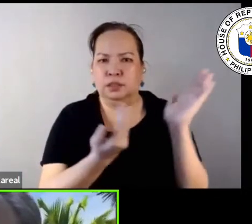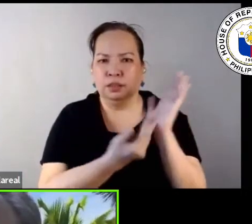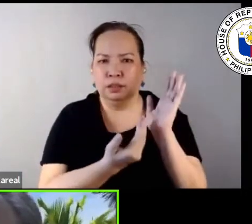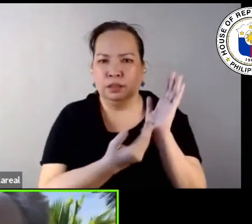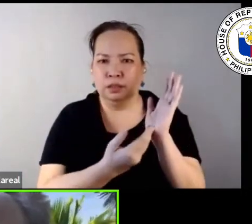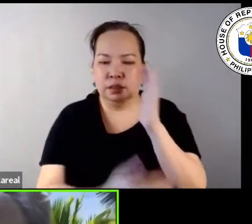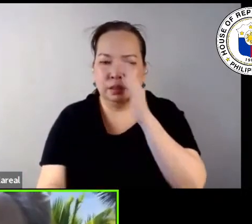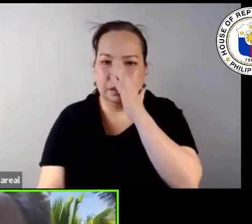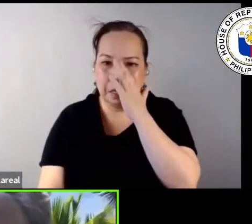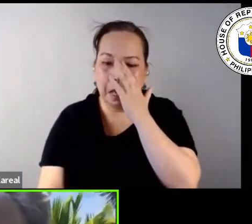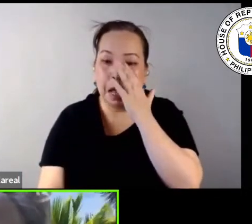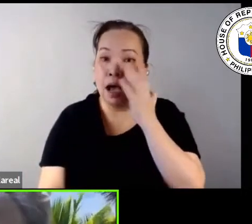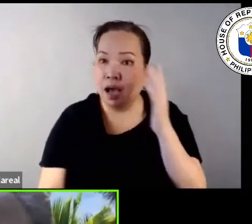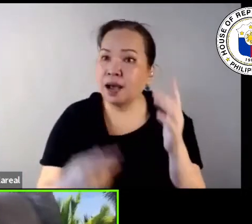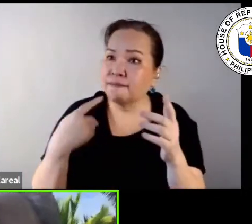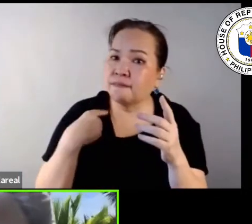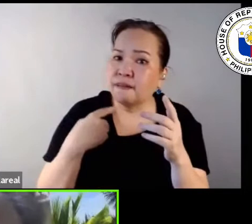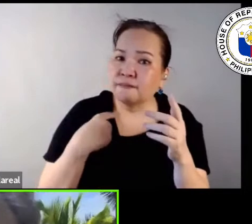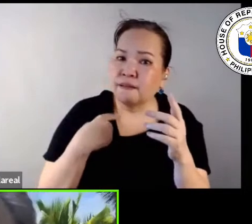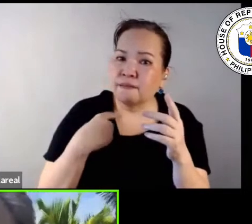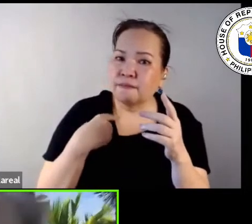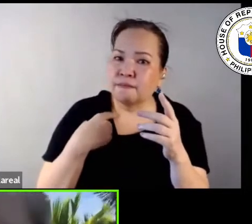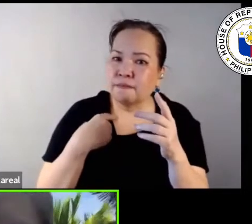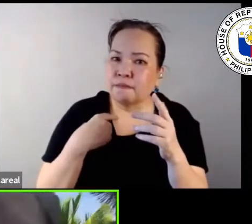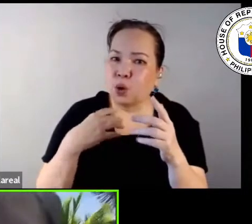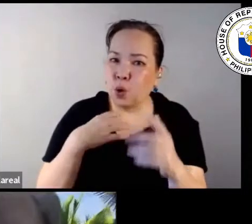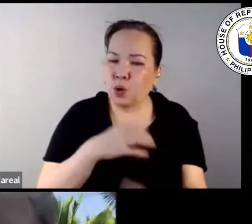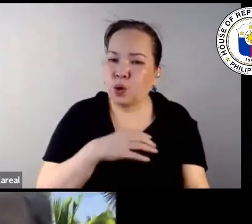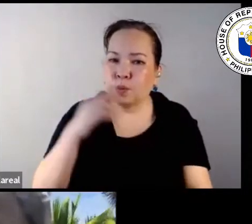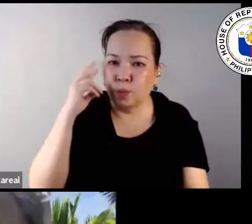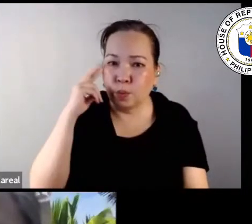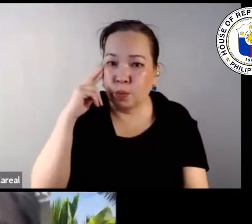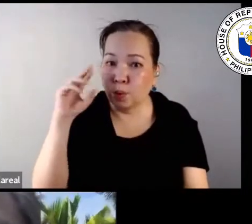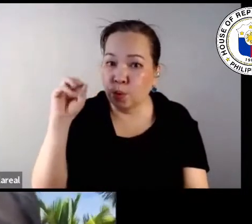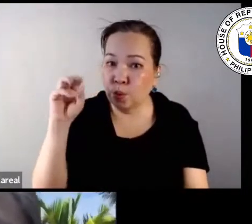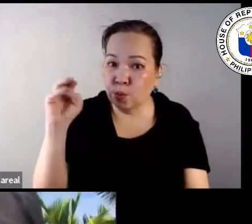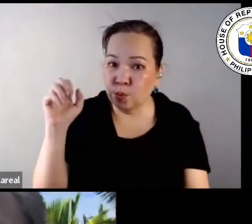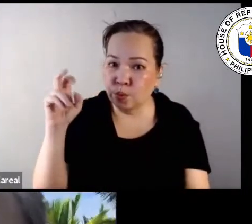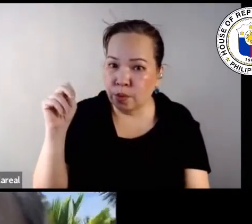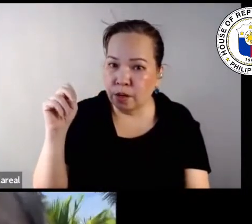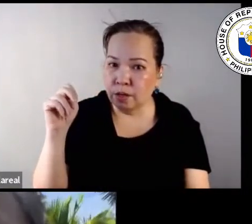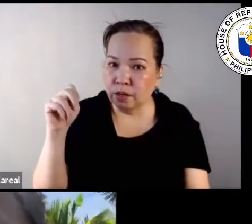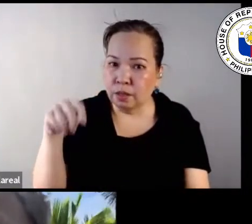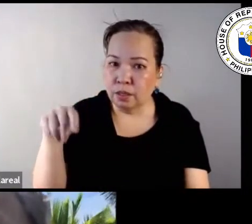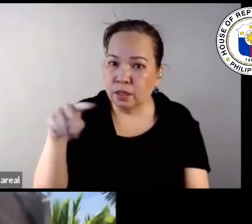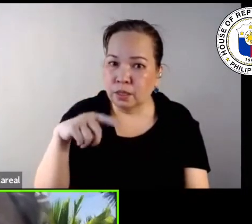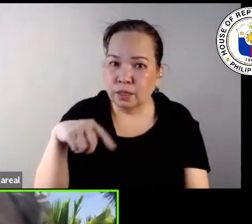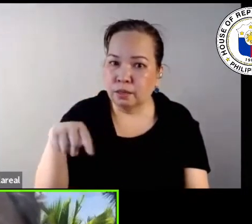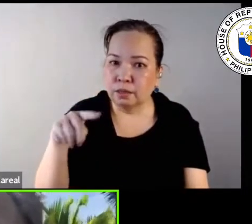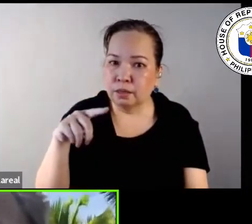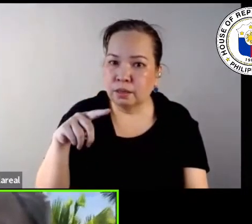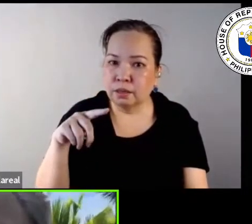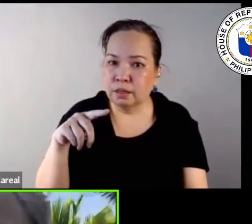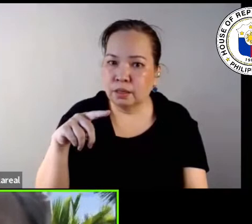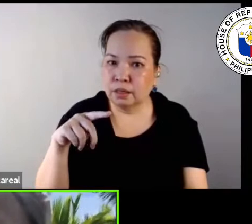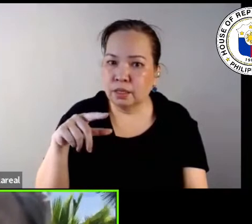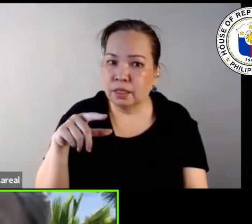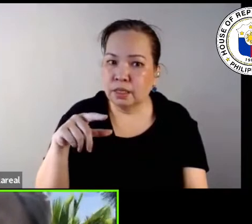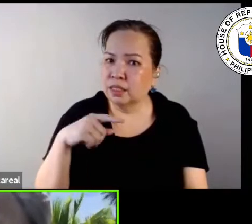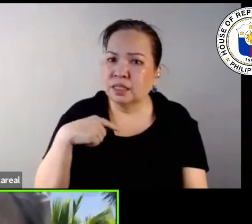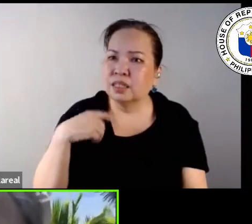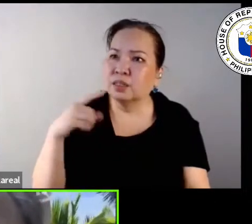information. Sir Roman, no? Nag-usap po na tayo ng matagal. Hindi po namin nabanggit 'yon